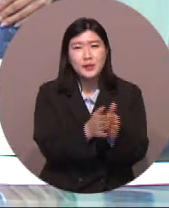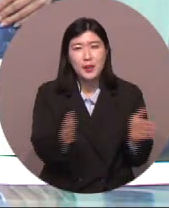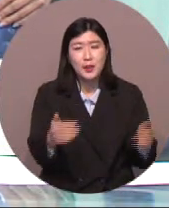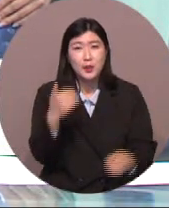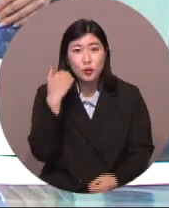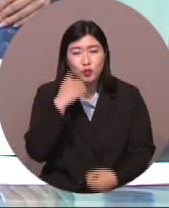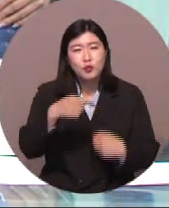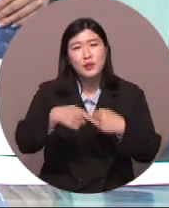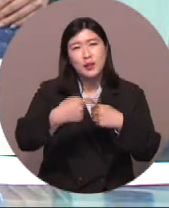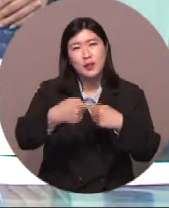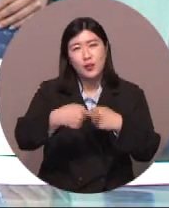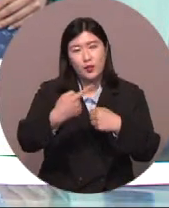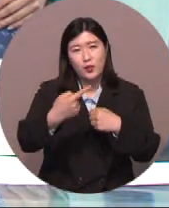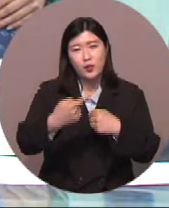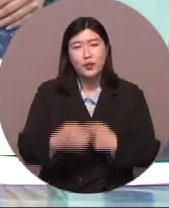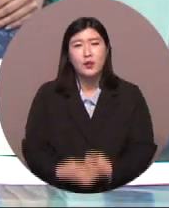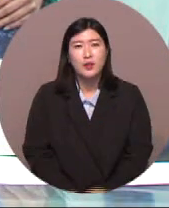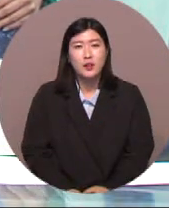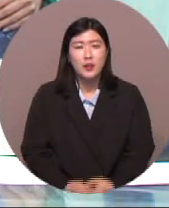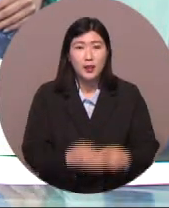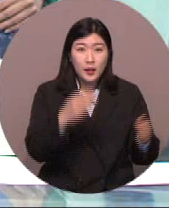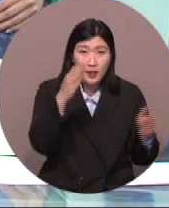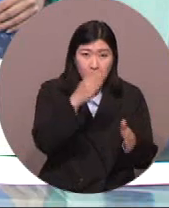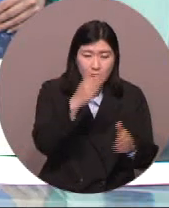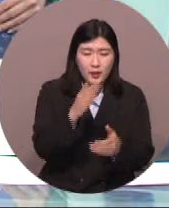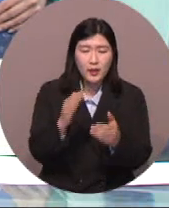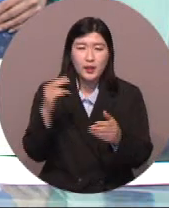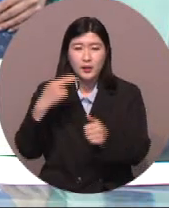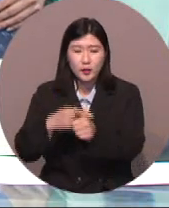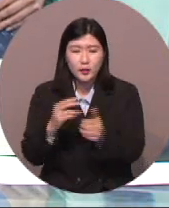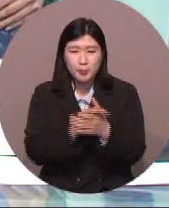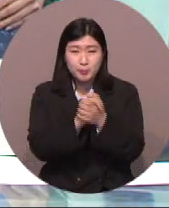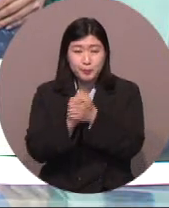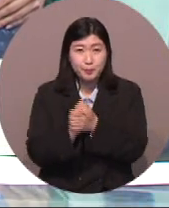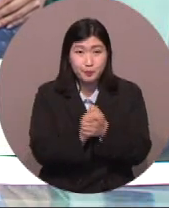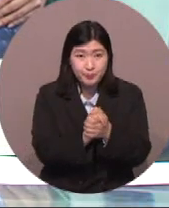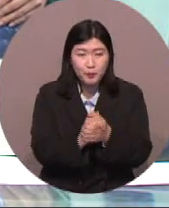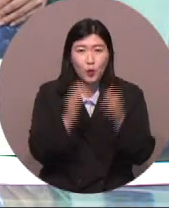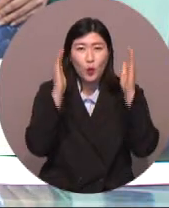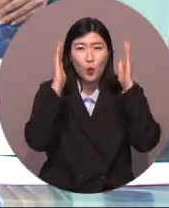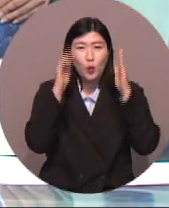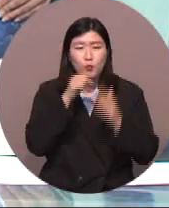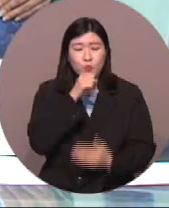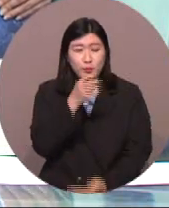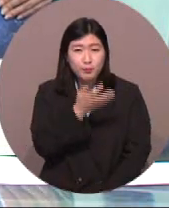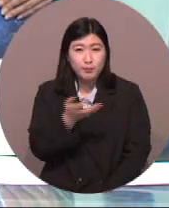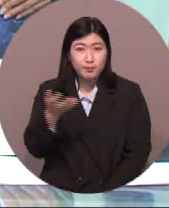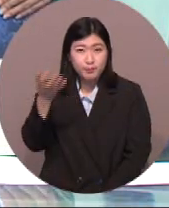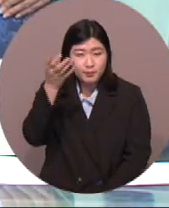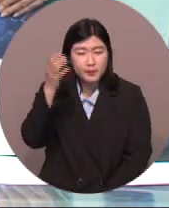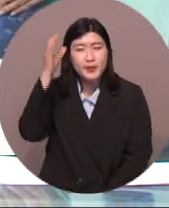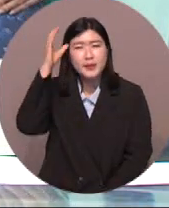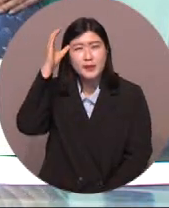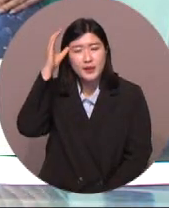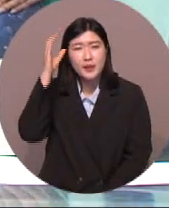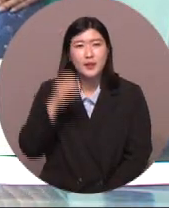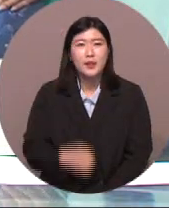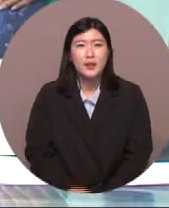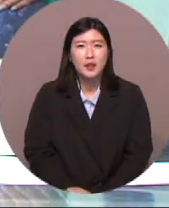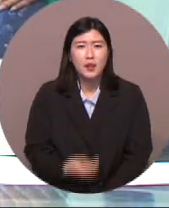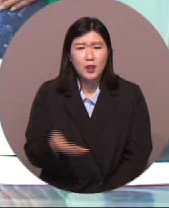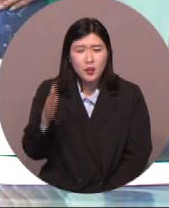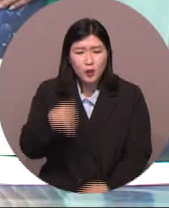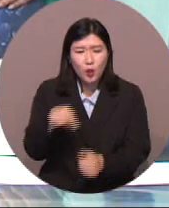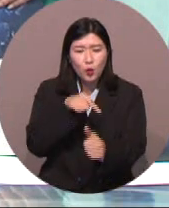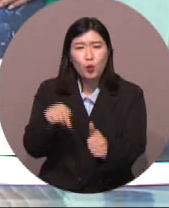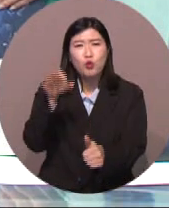대상으로 시작했습니다. 학생과 교사 간의 유대감이 커지고 학습의 질도 높아지고 있다는 평가를 받고 있는데요.